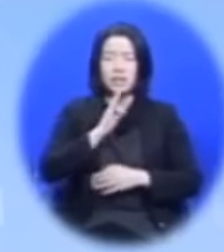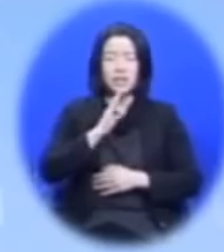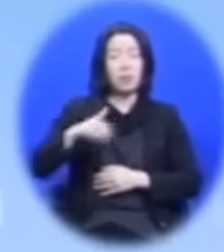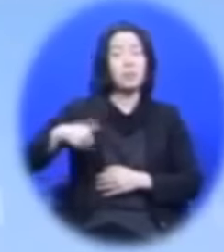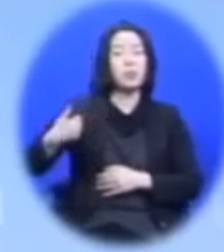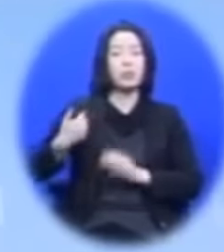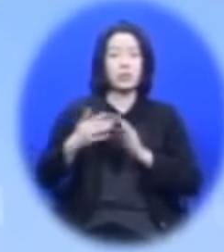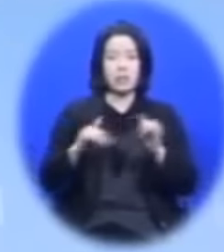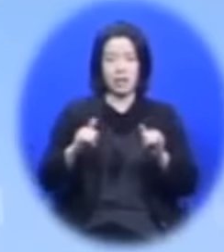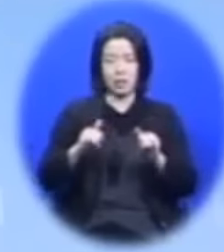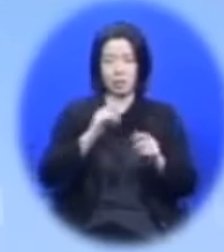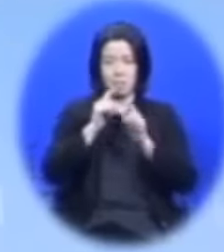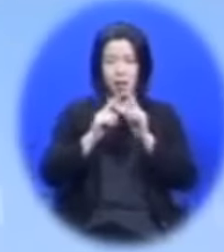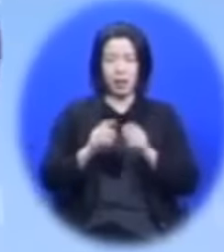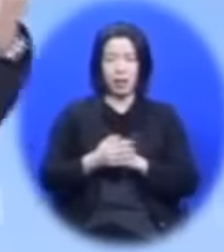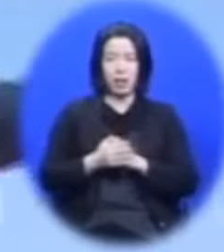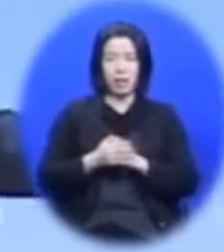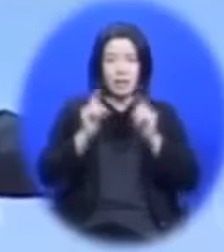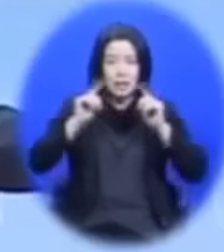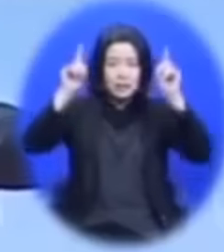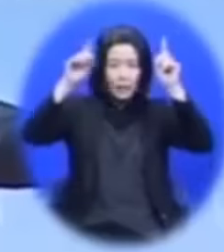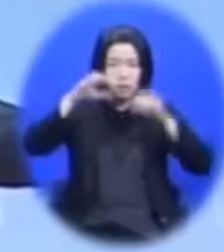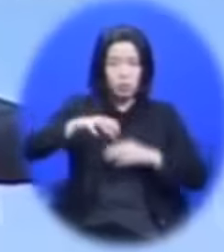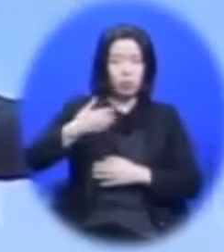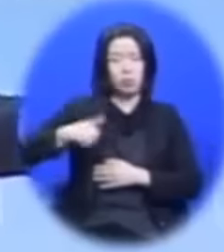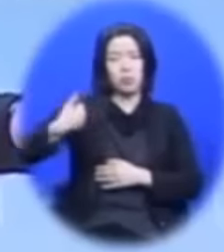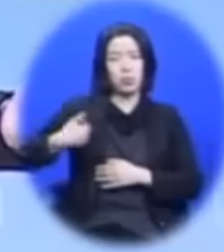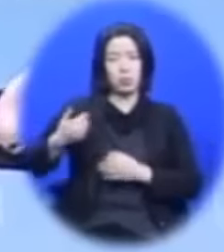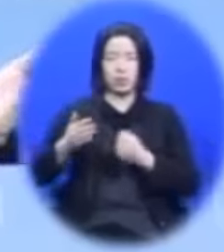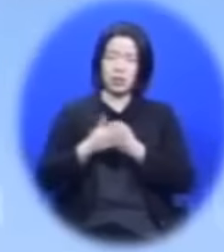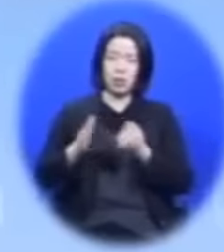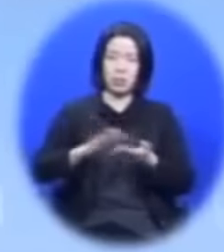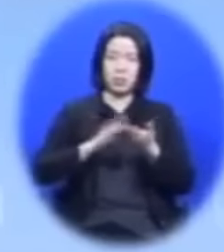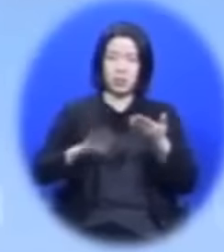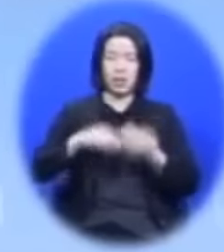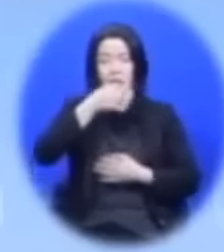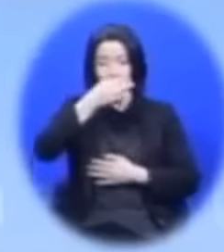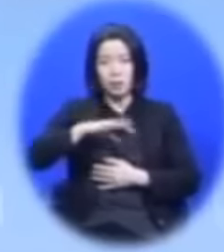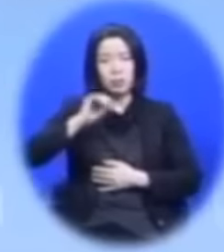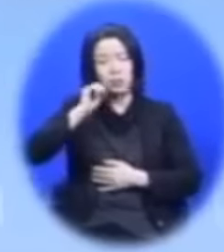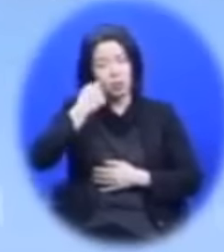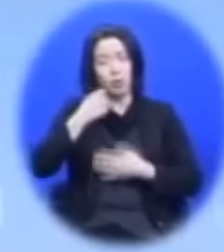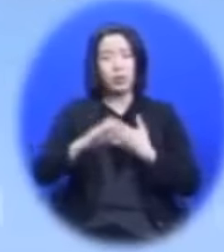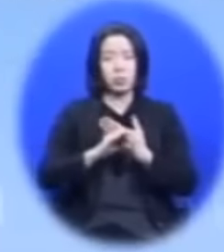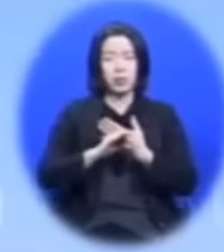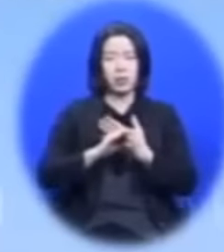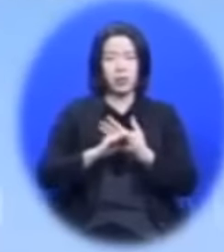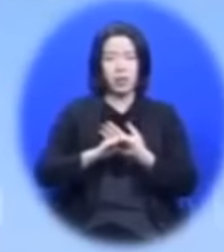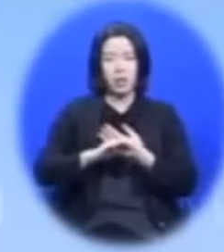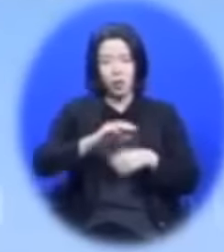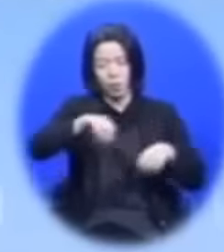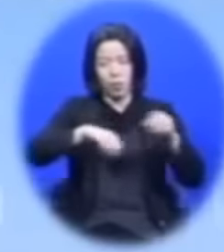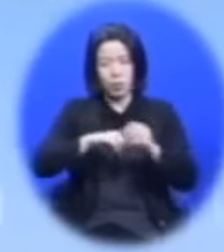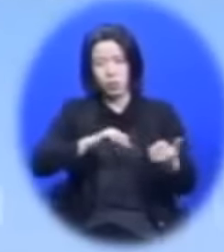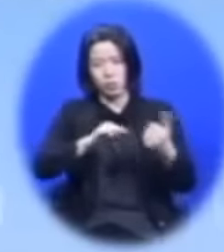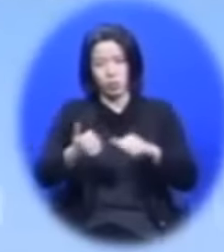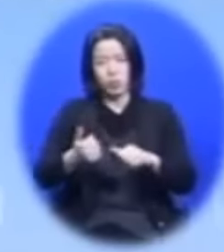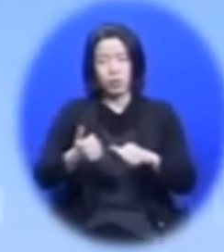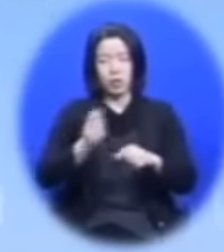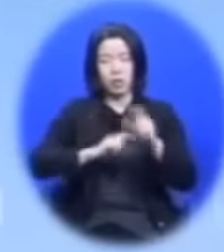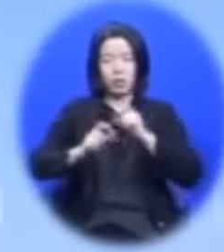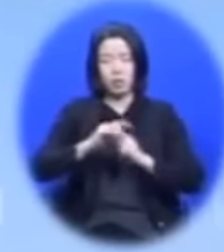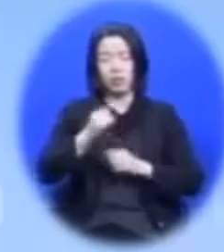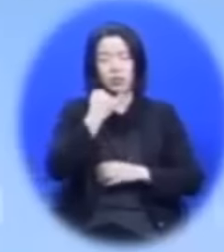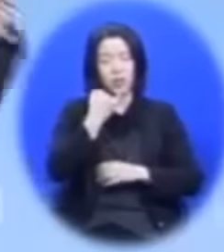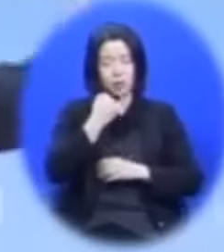이야기예요. 지옥을 모르니까 힘들고 어려우면 차라리 죽는 게 낫다는 말을 쓰는